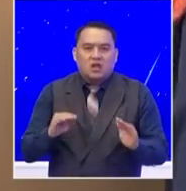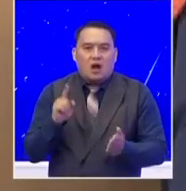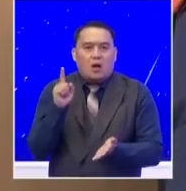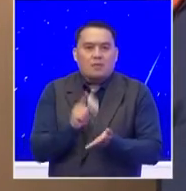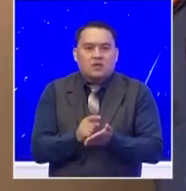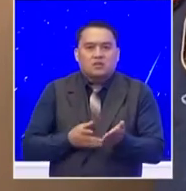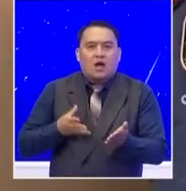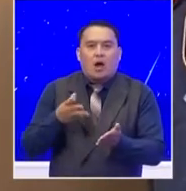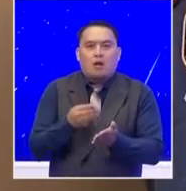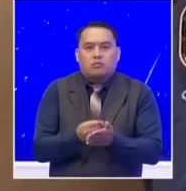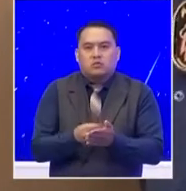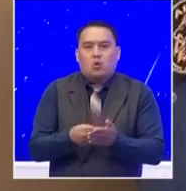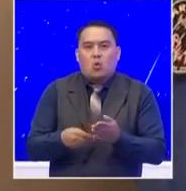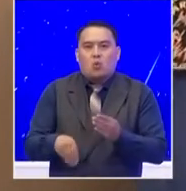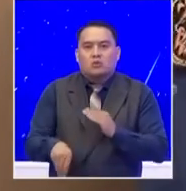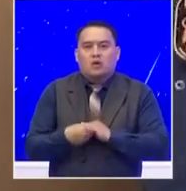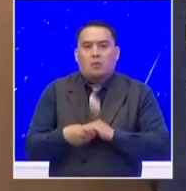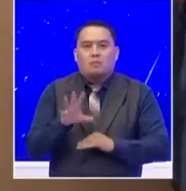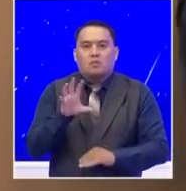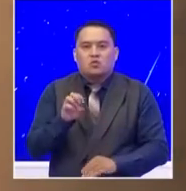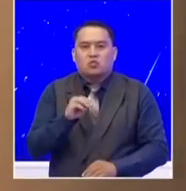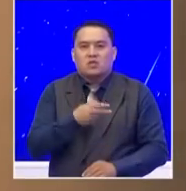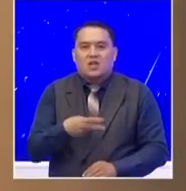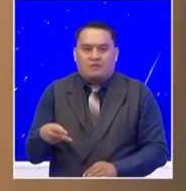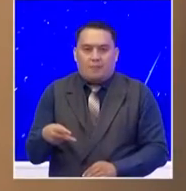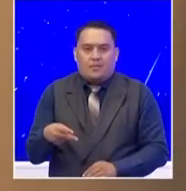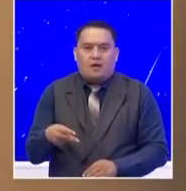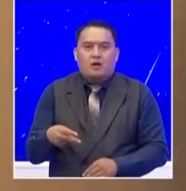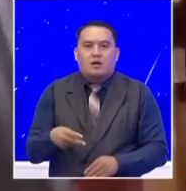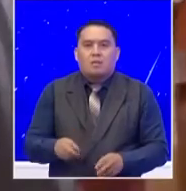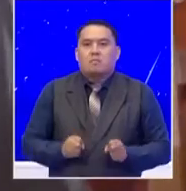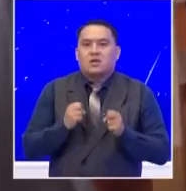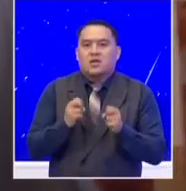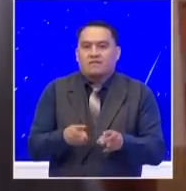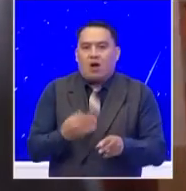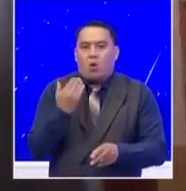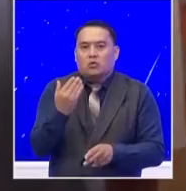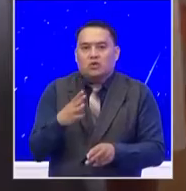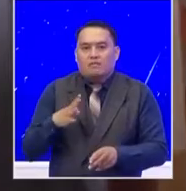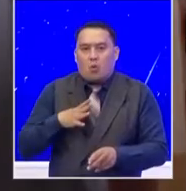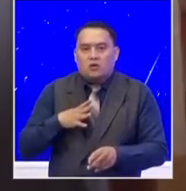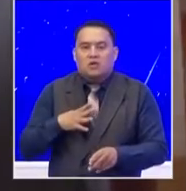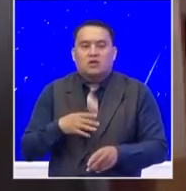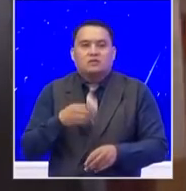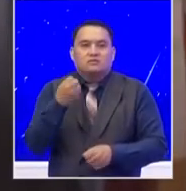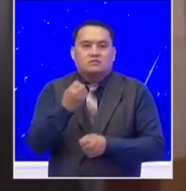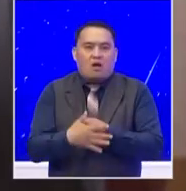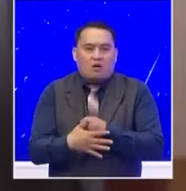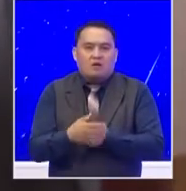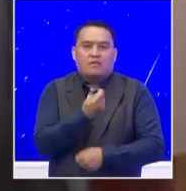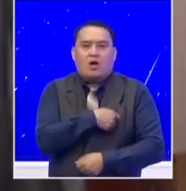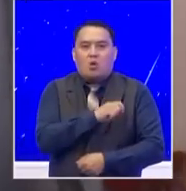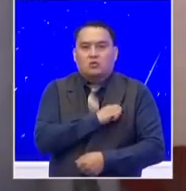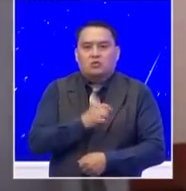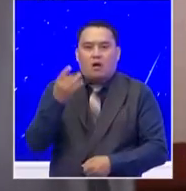был заплатить контрабандистам как минимум 500 евро. Главари преступной сети находились в Каталонии. На них работали